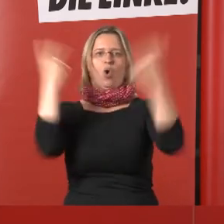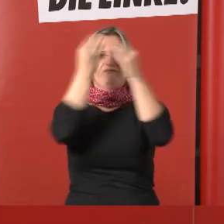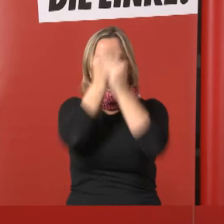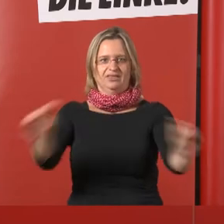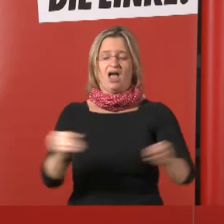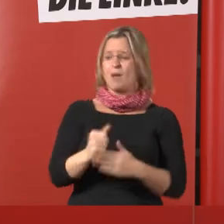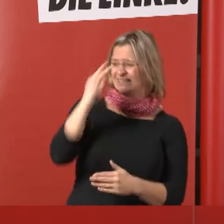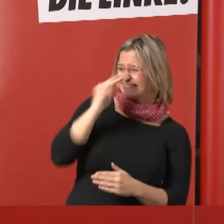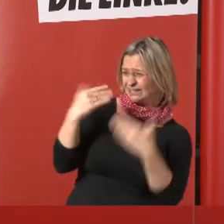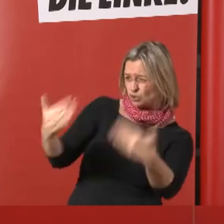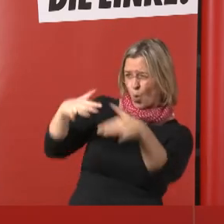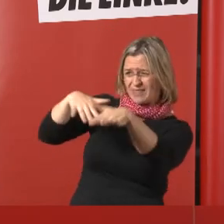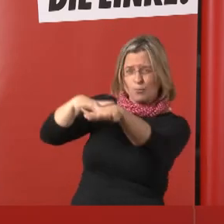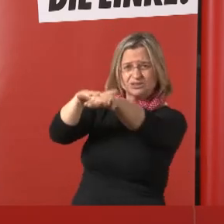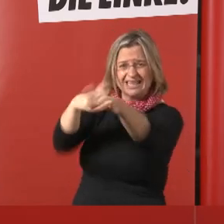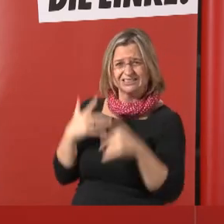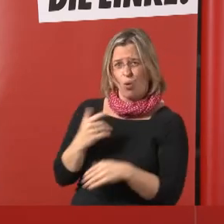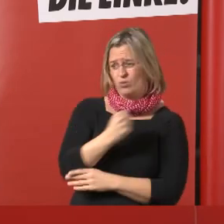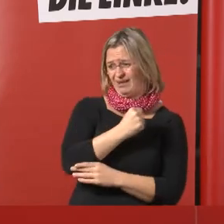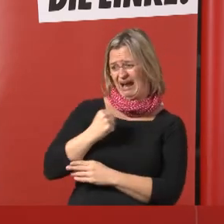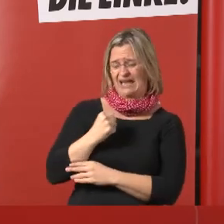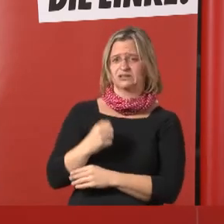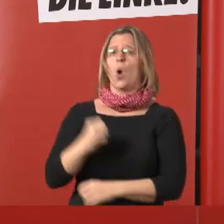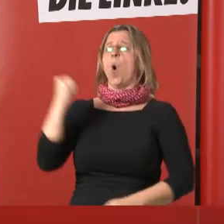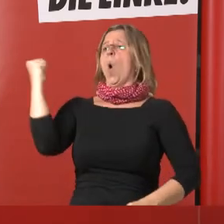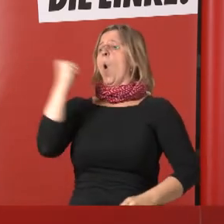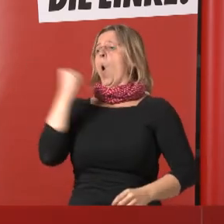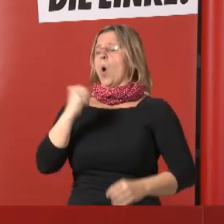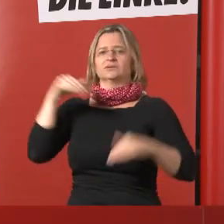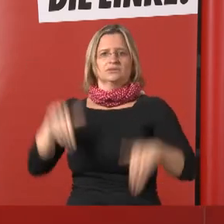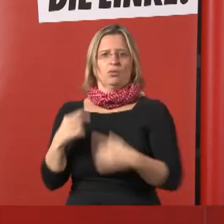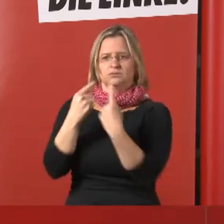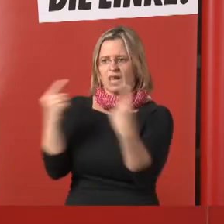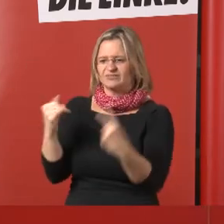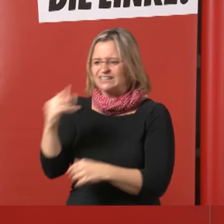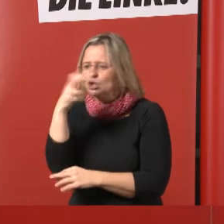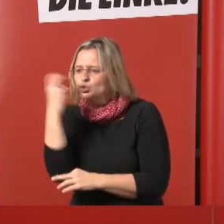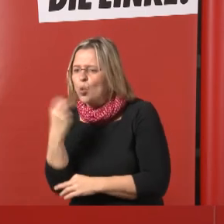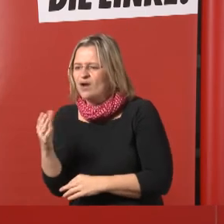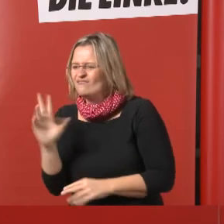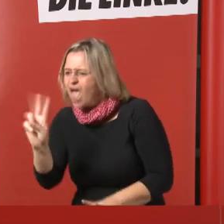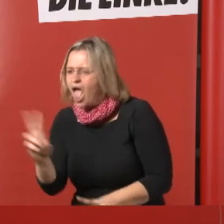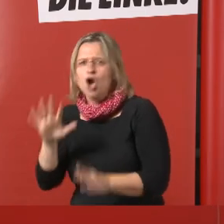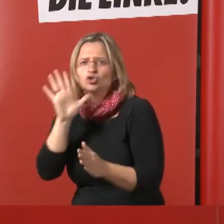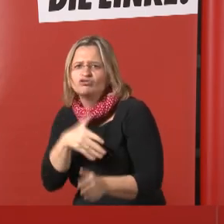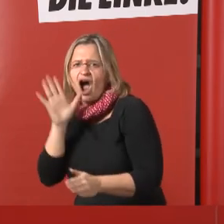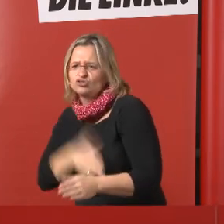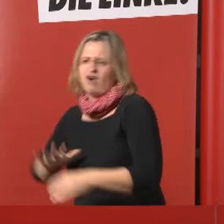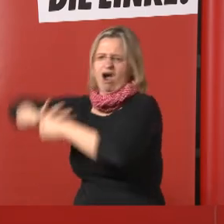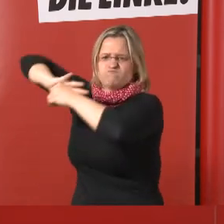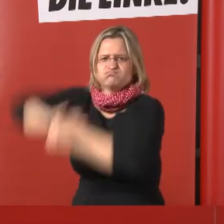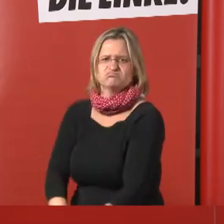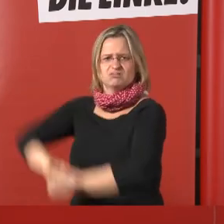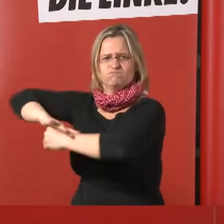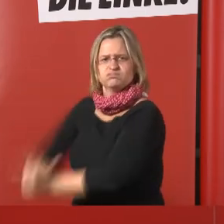getraut auszusprechen. Wir aber meinen, diese rechten Demos treten nach unten, sind getrieben von